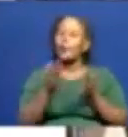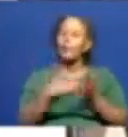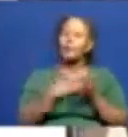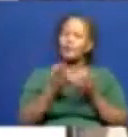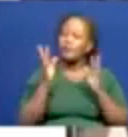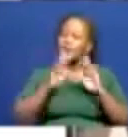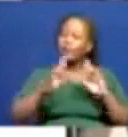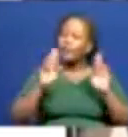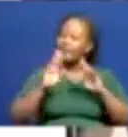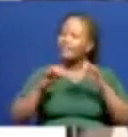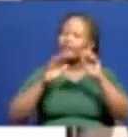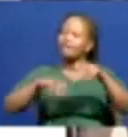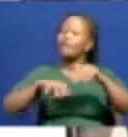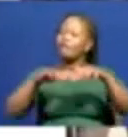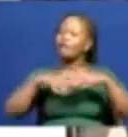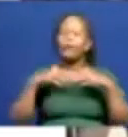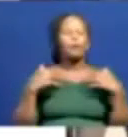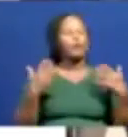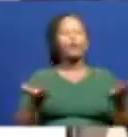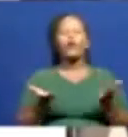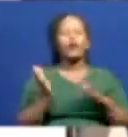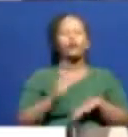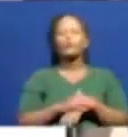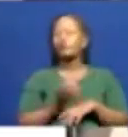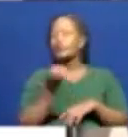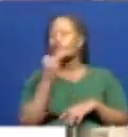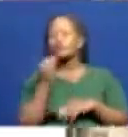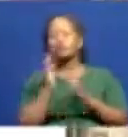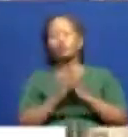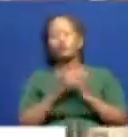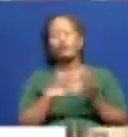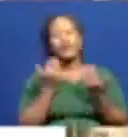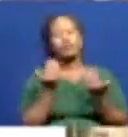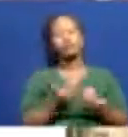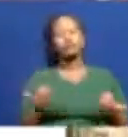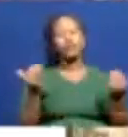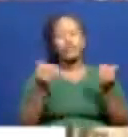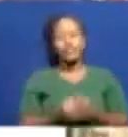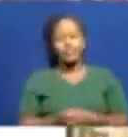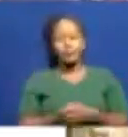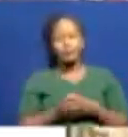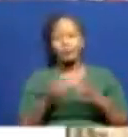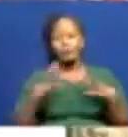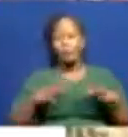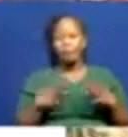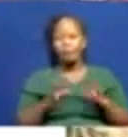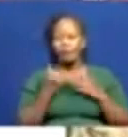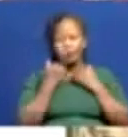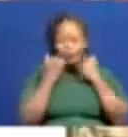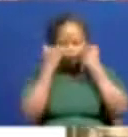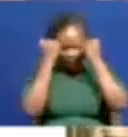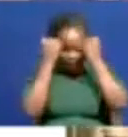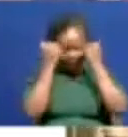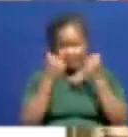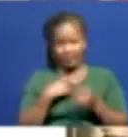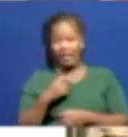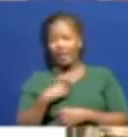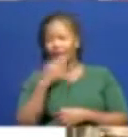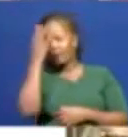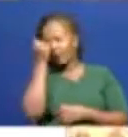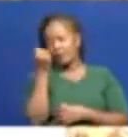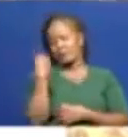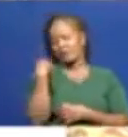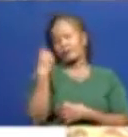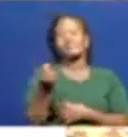langu nitalima wapi ili nipate kitu ya kukula na watoto? Wakazi hao wana wasiwasi kwamba hivi